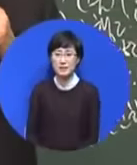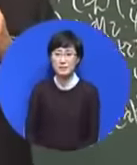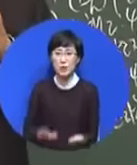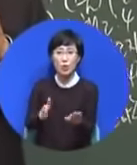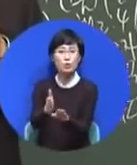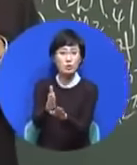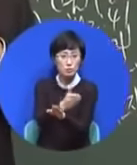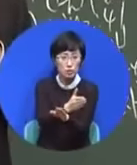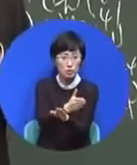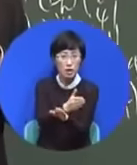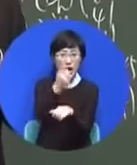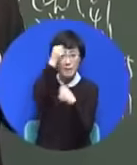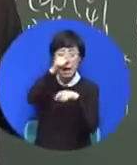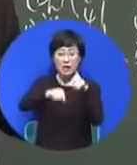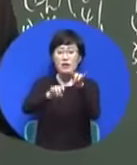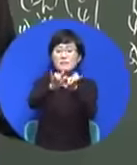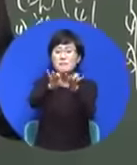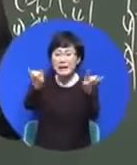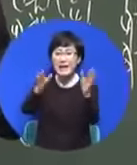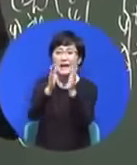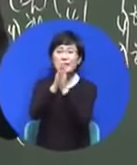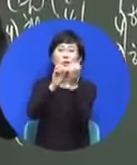그마다 응답 받으시길